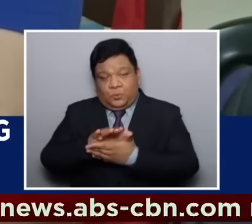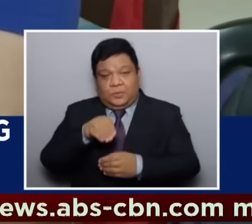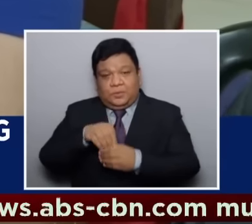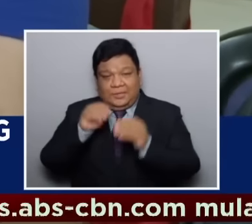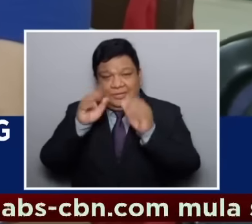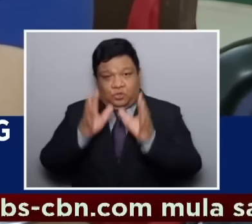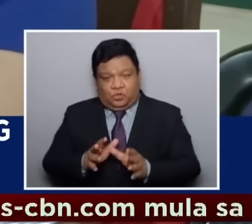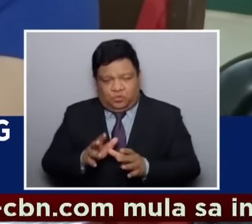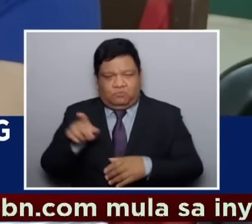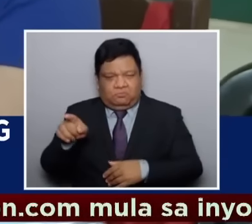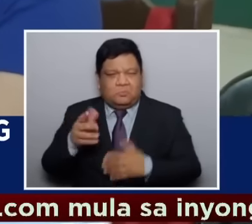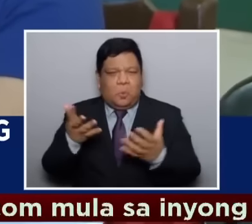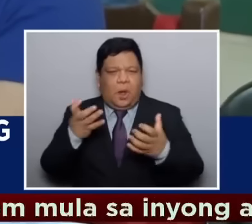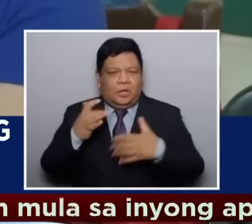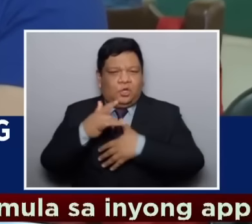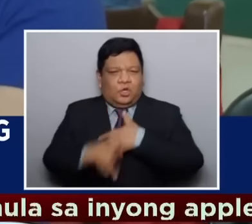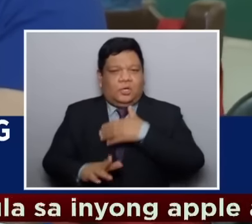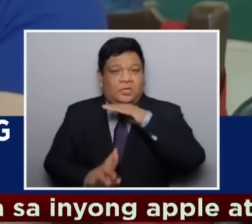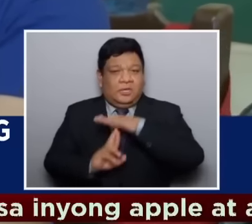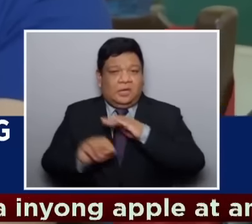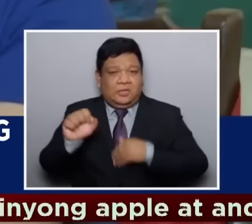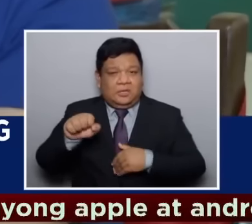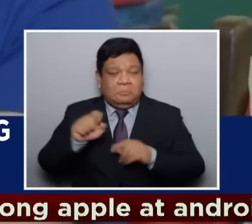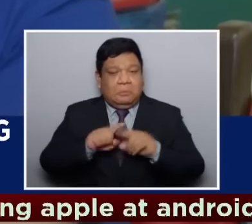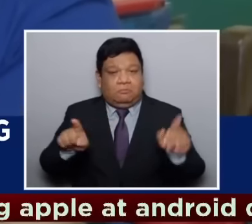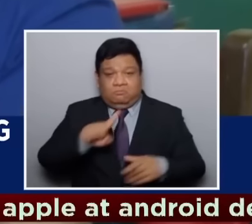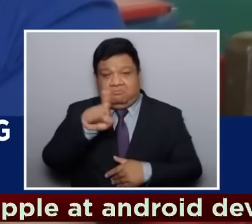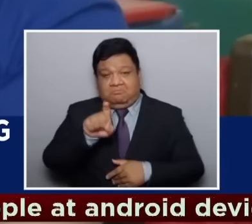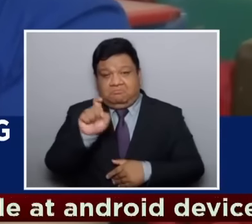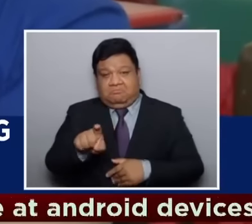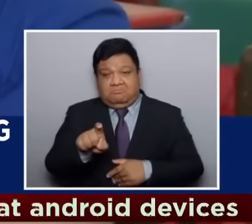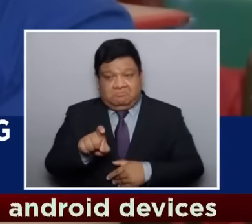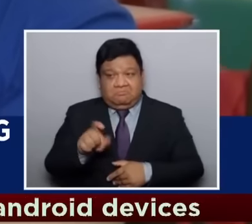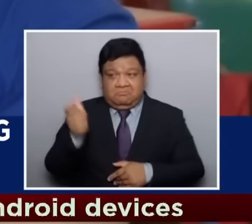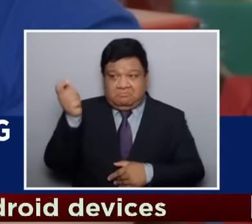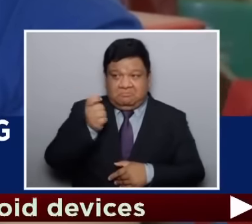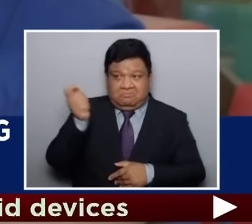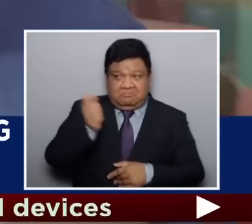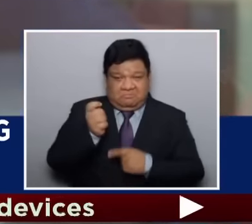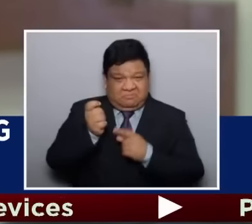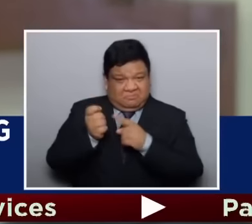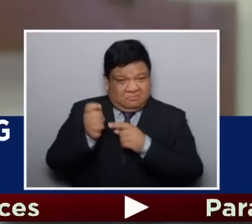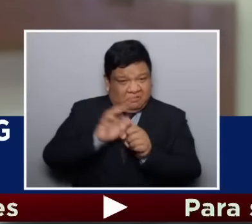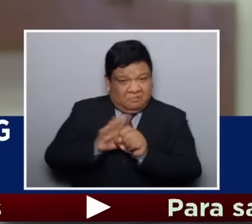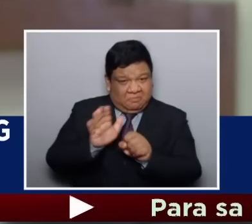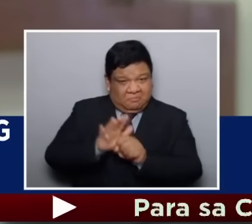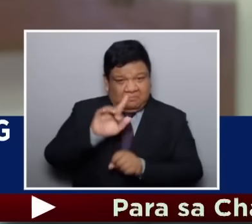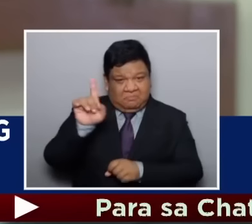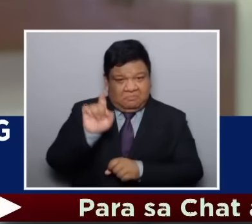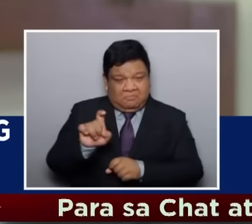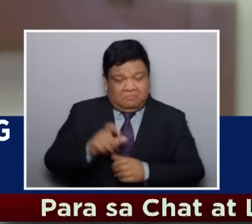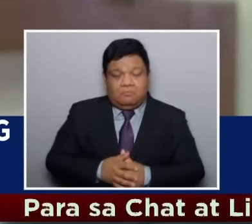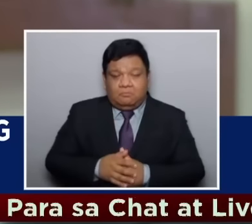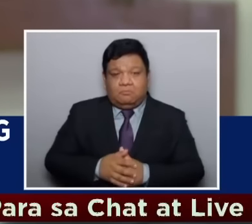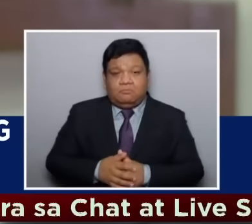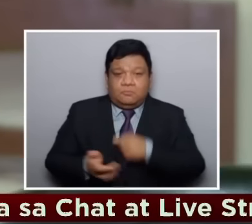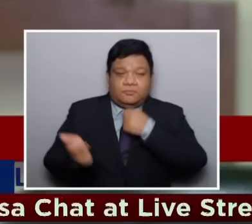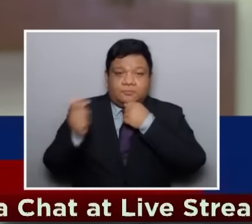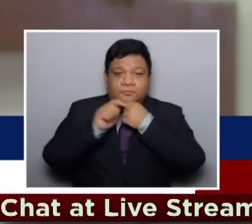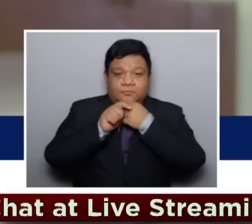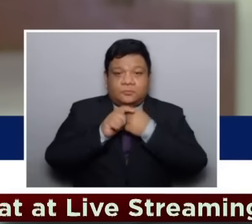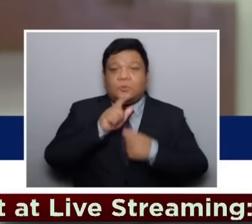maagang mag-retire. Pero ang tanong niya, sapat kaya ang makukuha niyang pensyon? Sa physical na